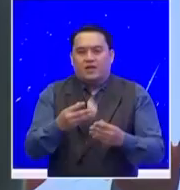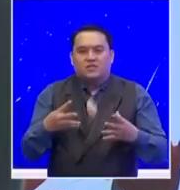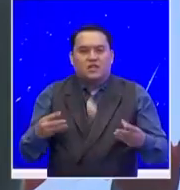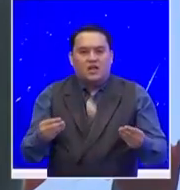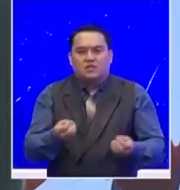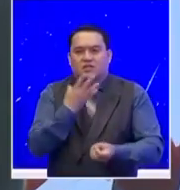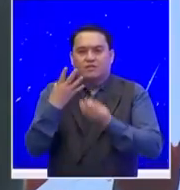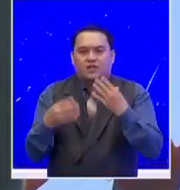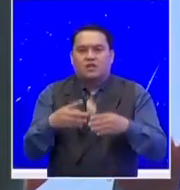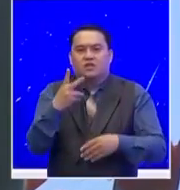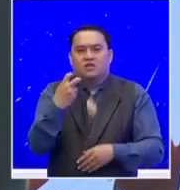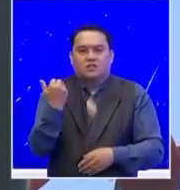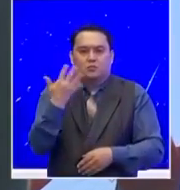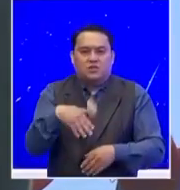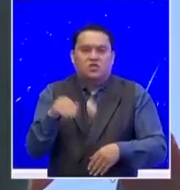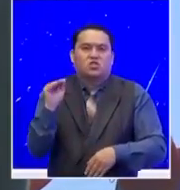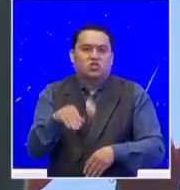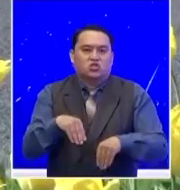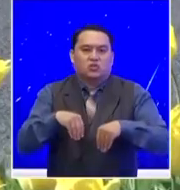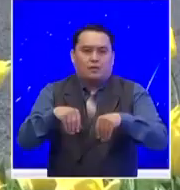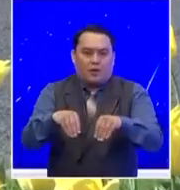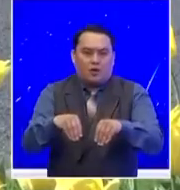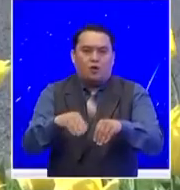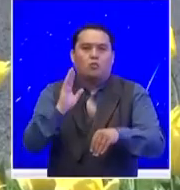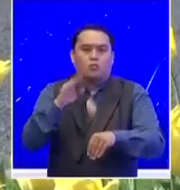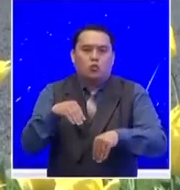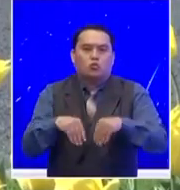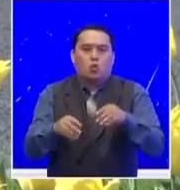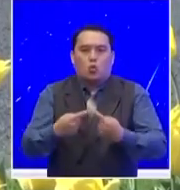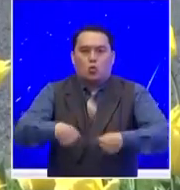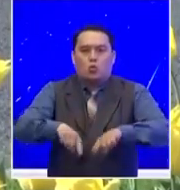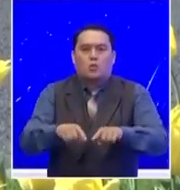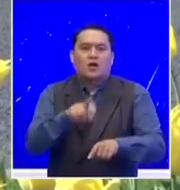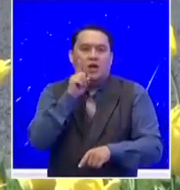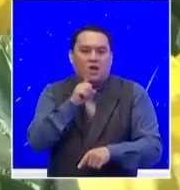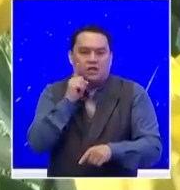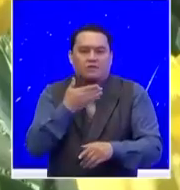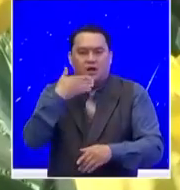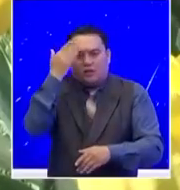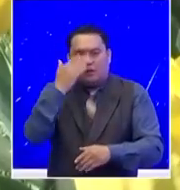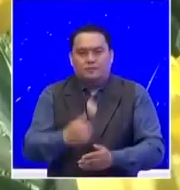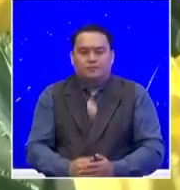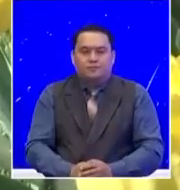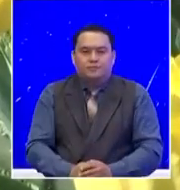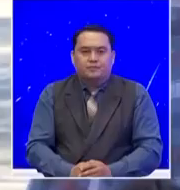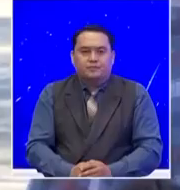цветами. Их высажено 350 тысяч. Предстоит еще высадка клумб летнего сезона.